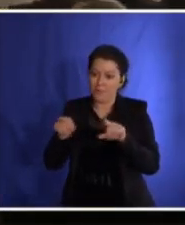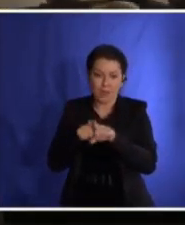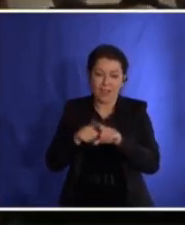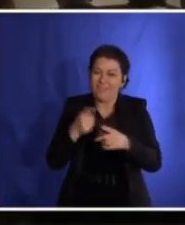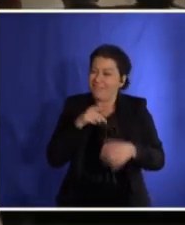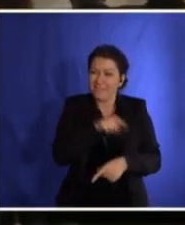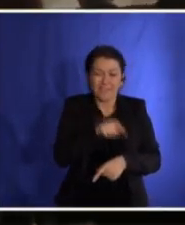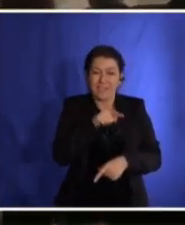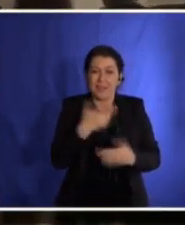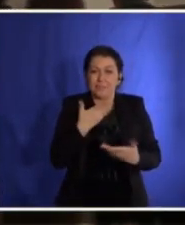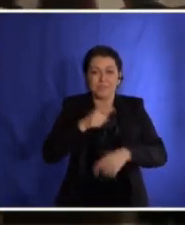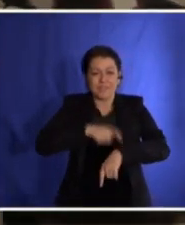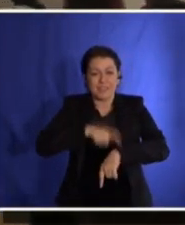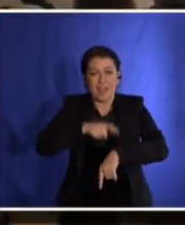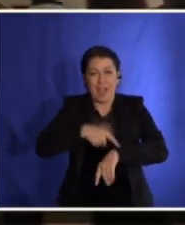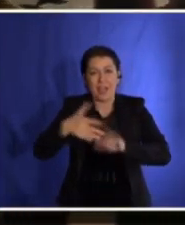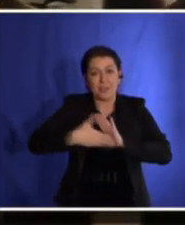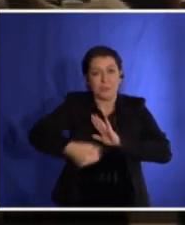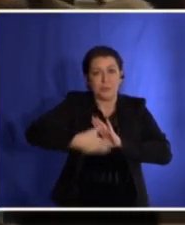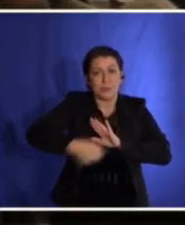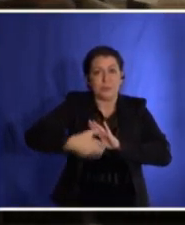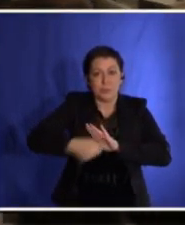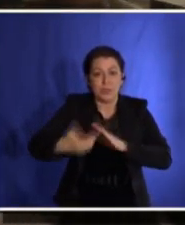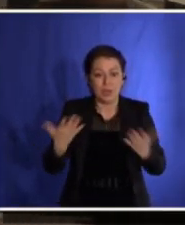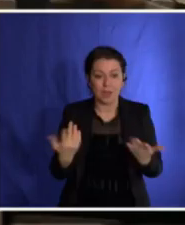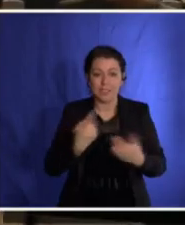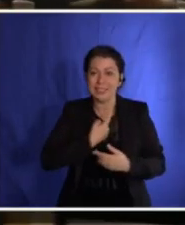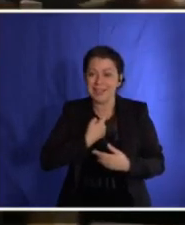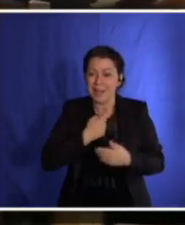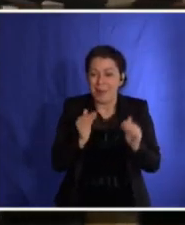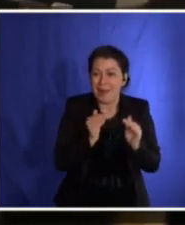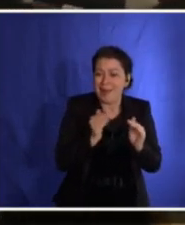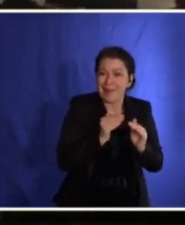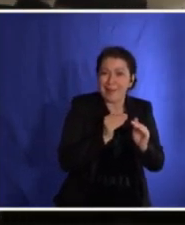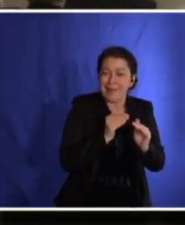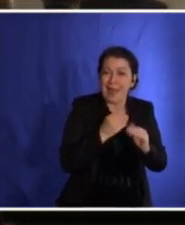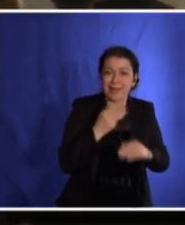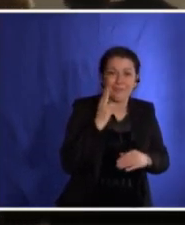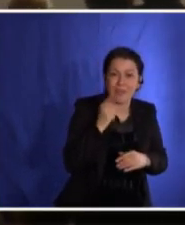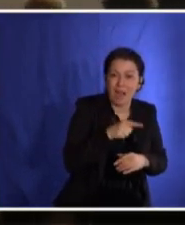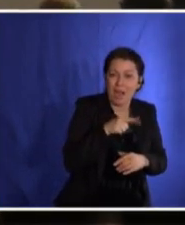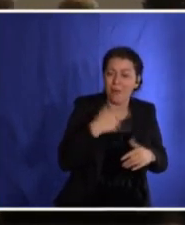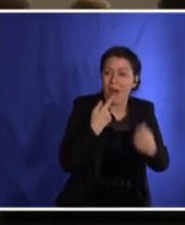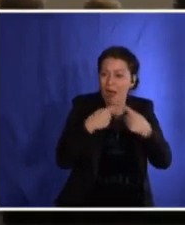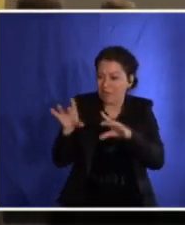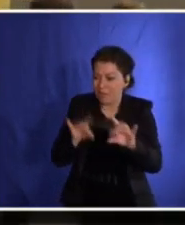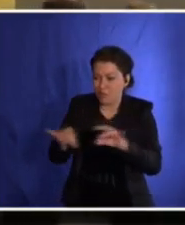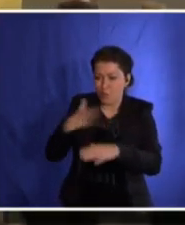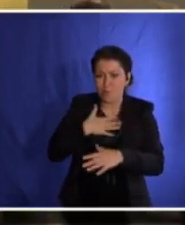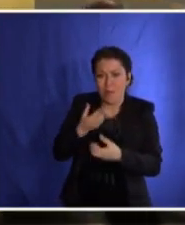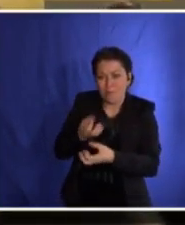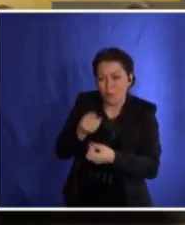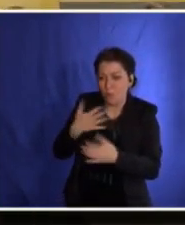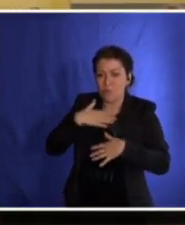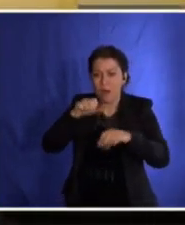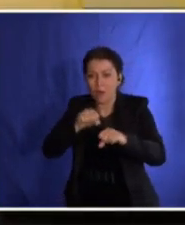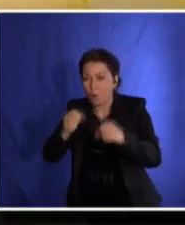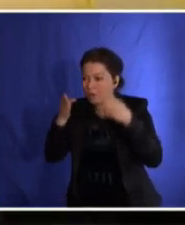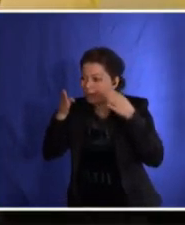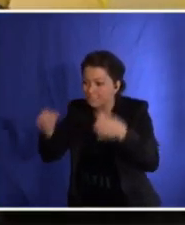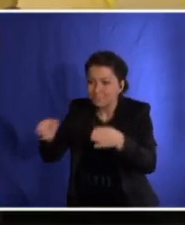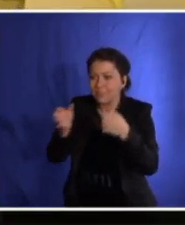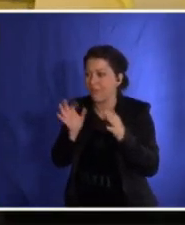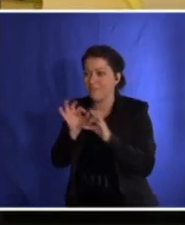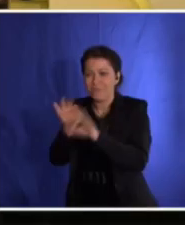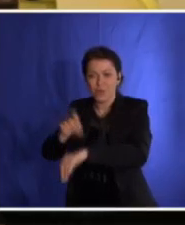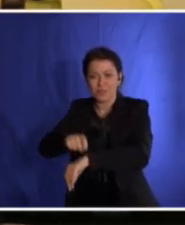Zeitdiebstahl. Ich komme aus einem kleinen Unternehmen, ich habe etwas anderes zu tun. Ich habe mich auf mein Produkt zu konzentrieren und auf meine Kunden. Und deshalb